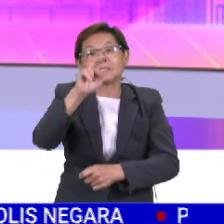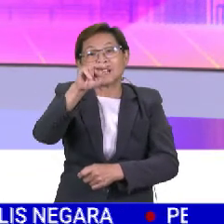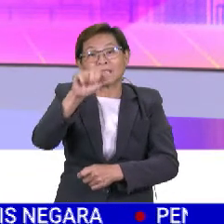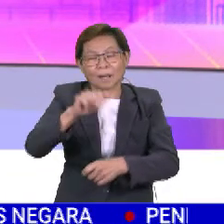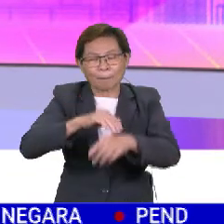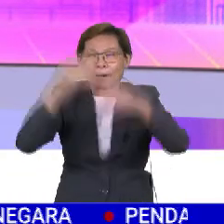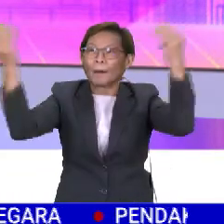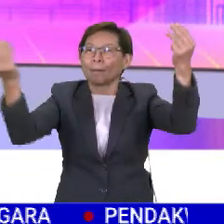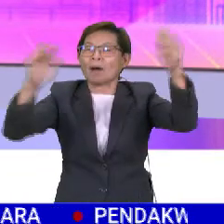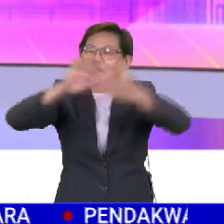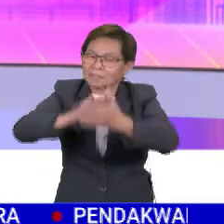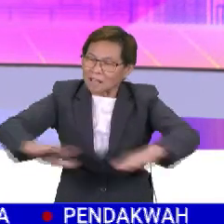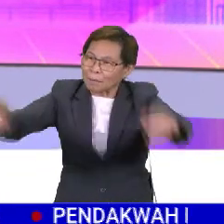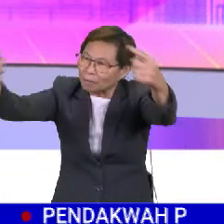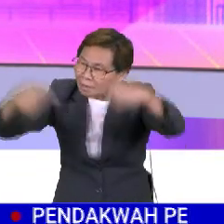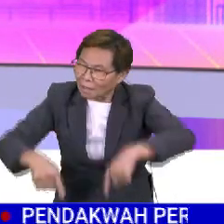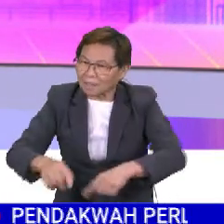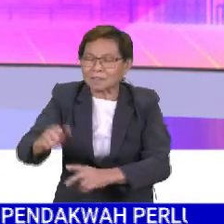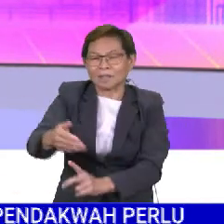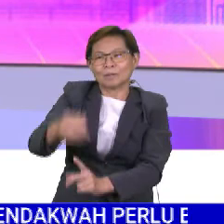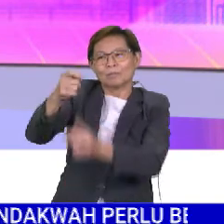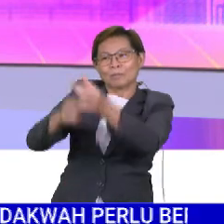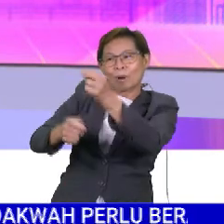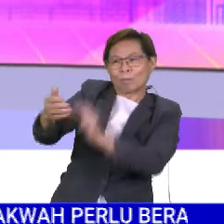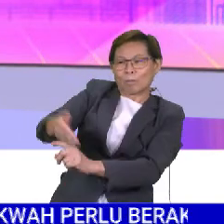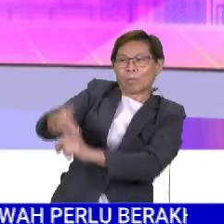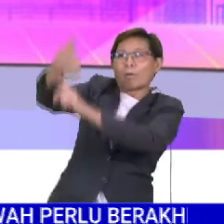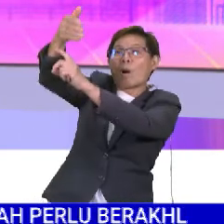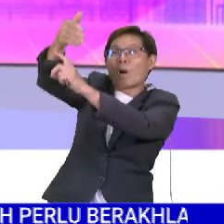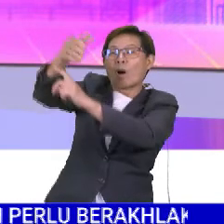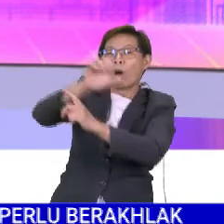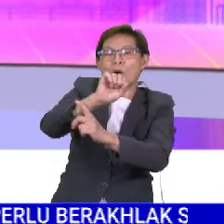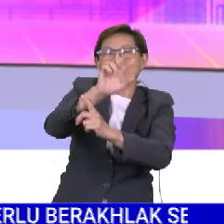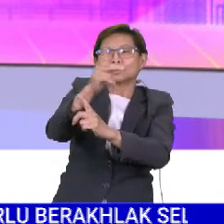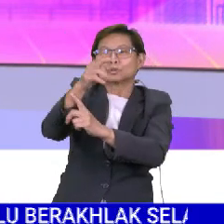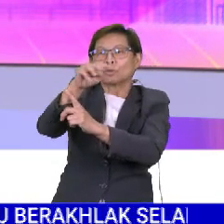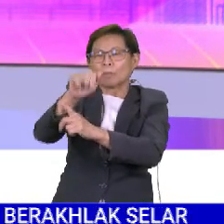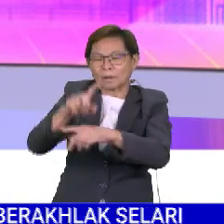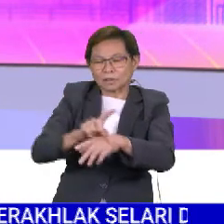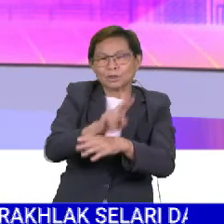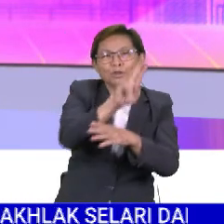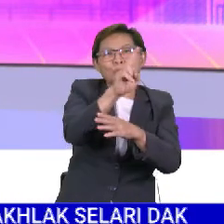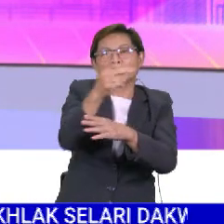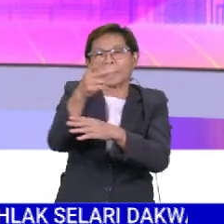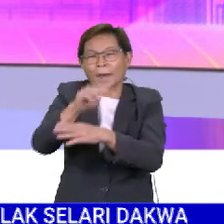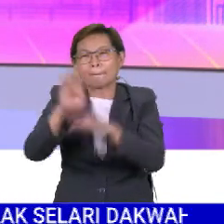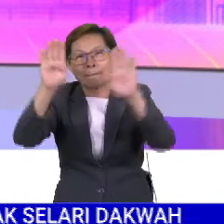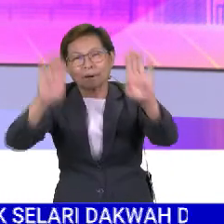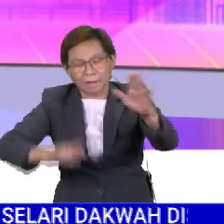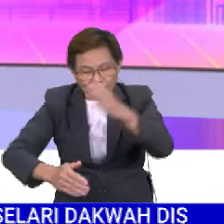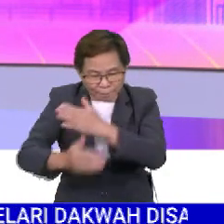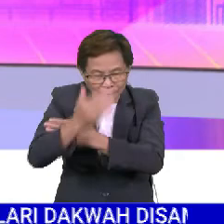pada Majlis Selamat Datang dan Menaikkan Bendera Kontijen Sukma 2022 di Universiti Kebangsaan Malaysia Bangi pagi